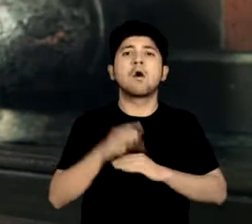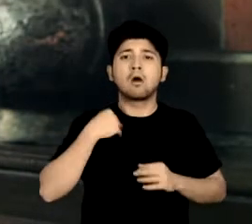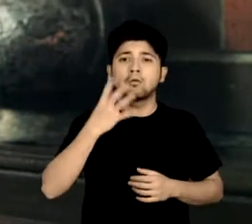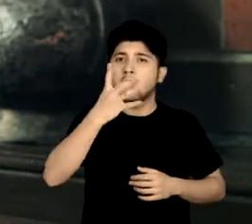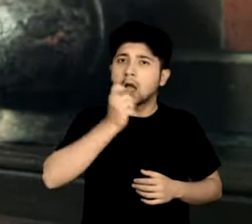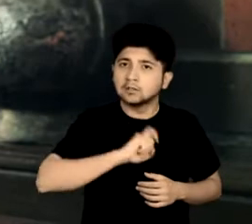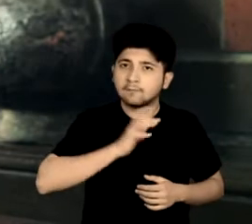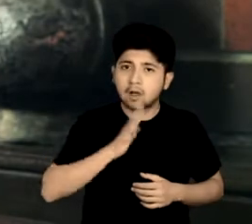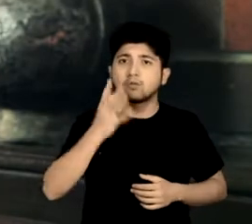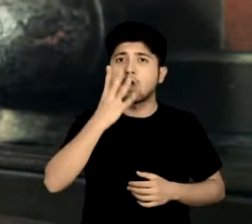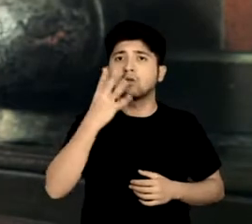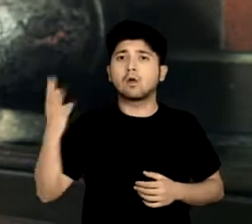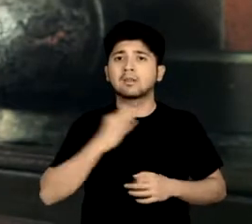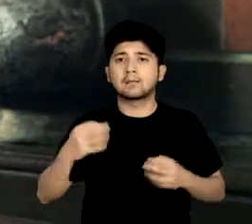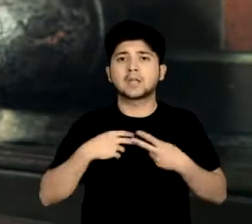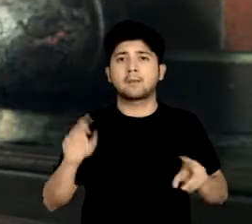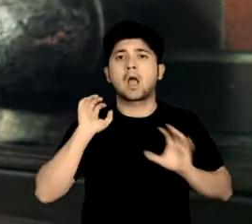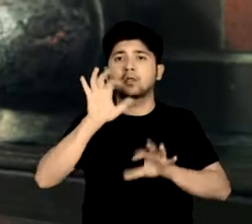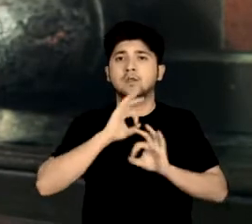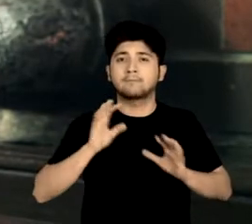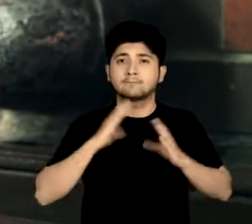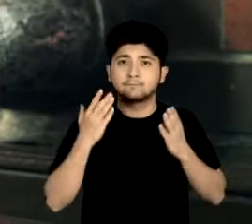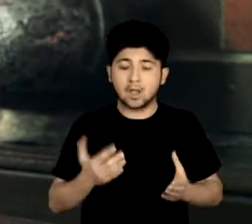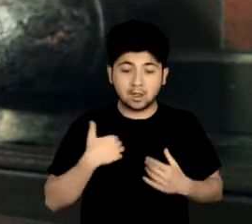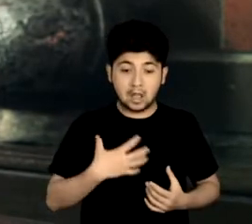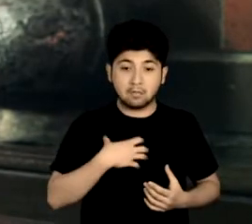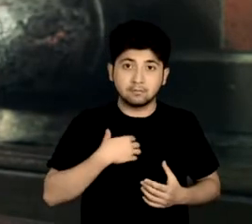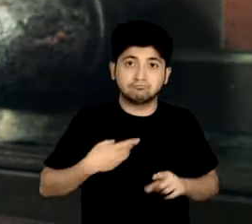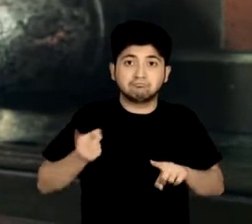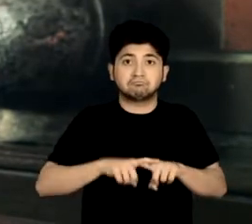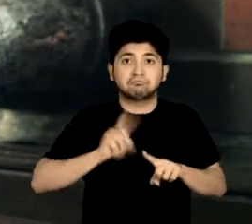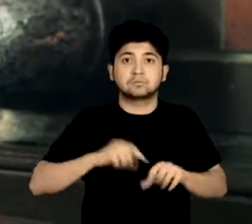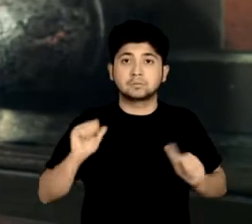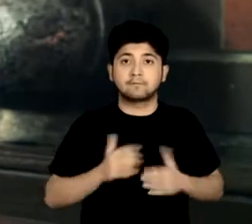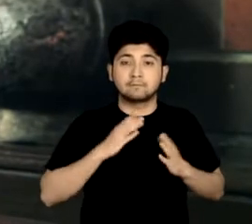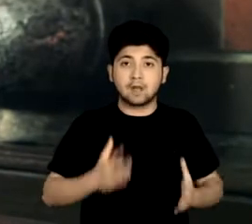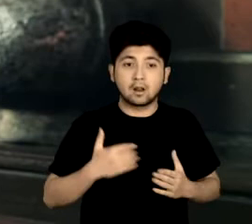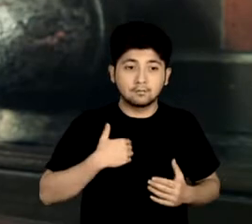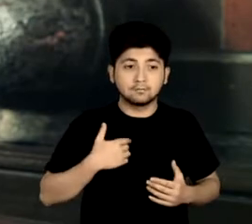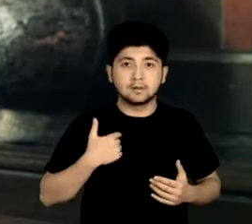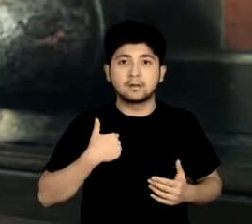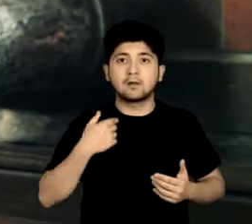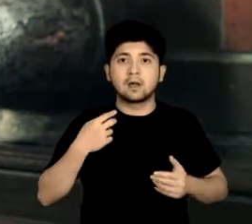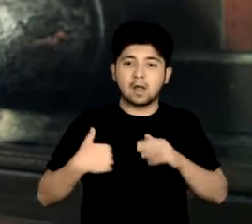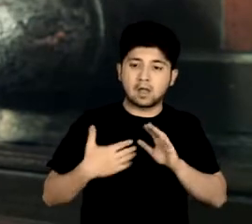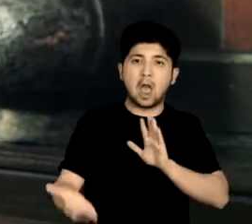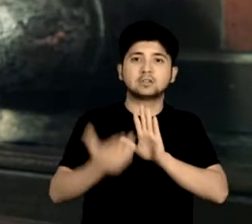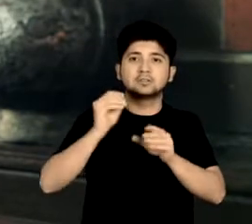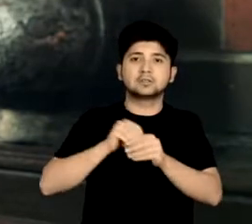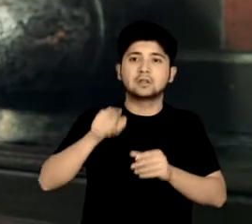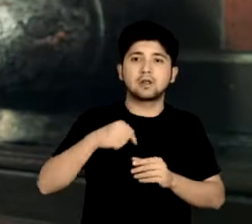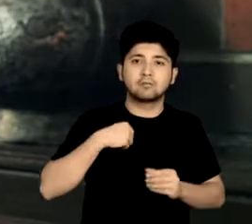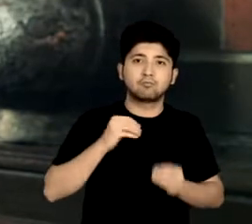4 kaçırdığım oldu. O maçta 4'te 4 serbest atış yapmıştım. Kendime bayağı bir şey katmıştım. Biraz faul sıkıntımız olmuştu. Karşı rakip